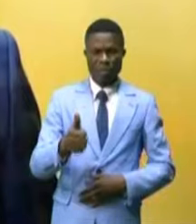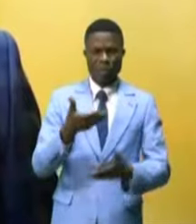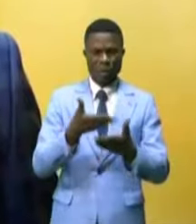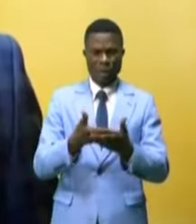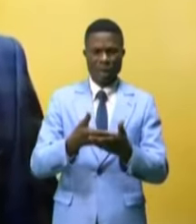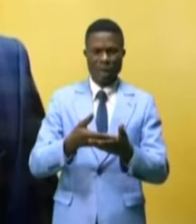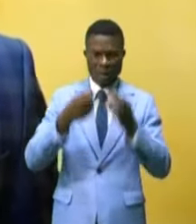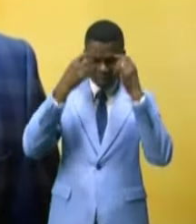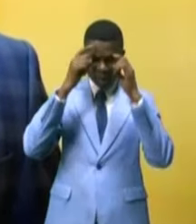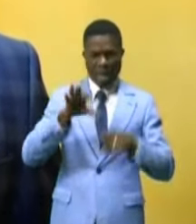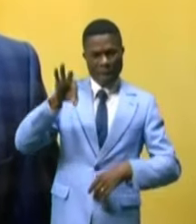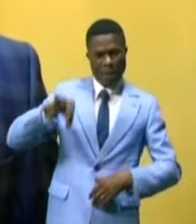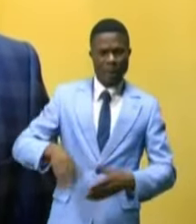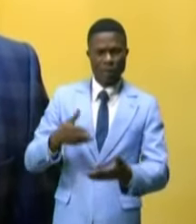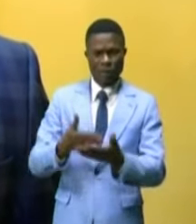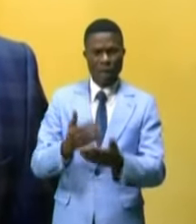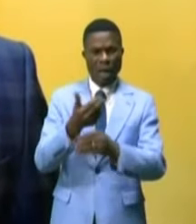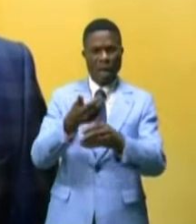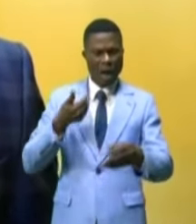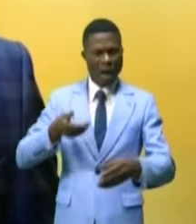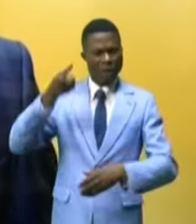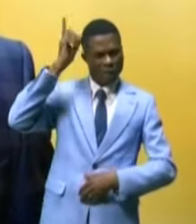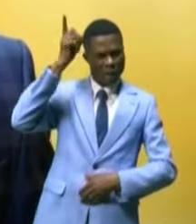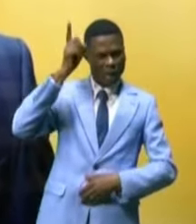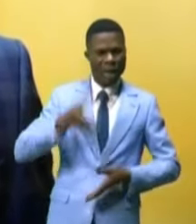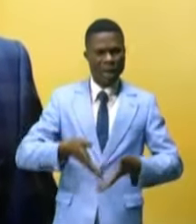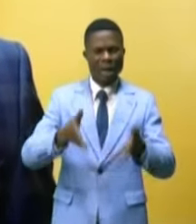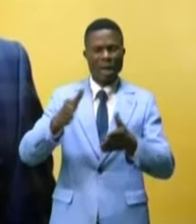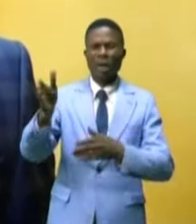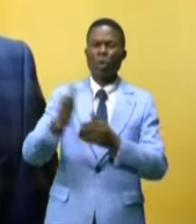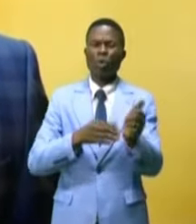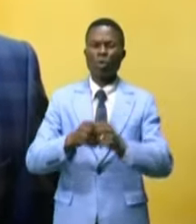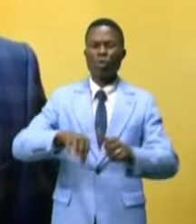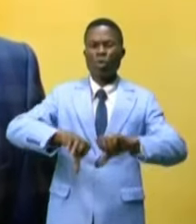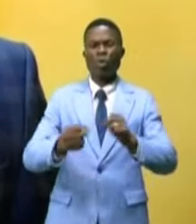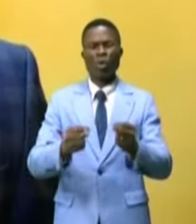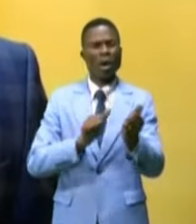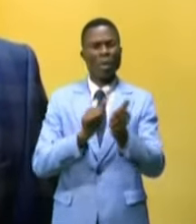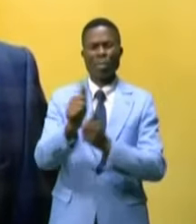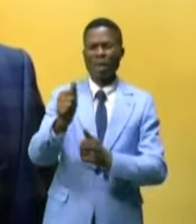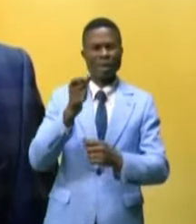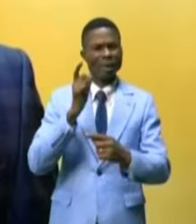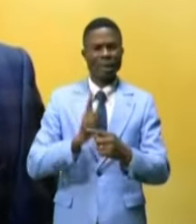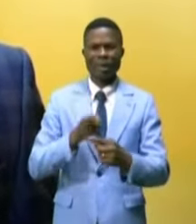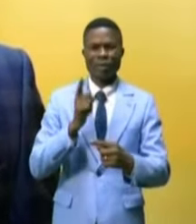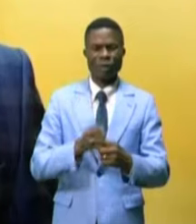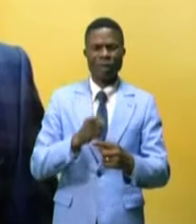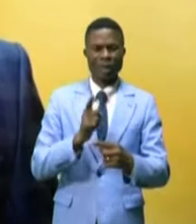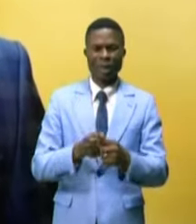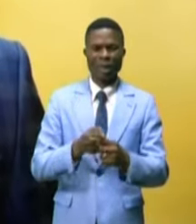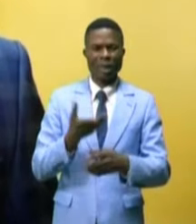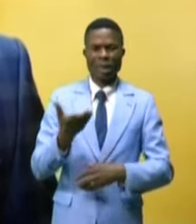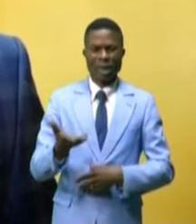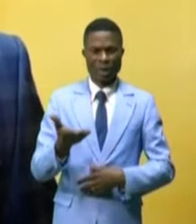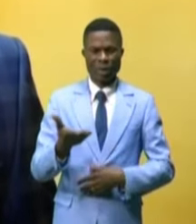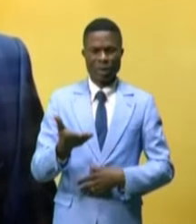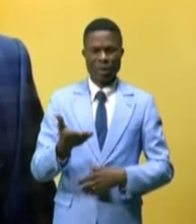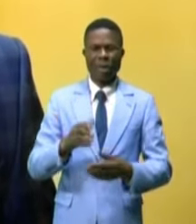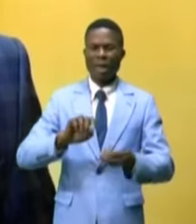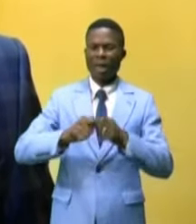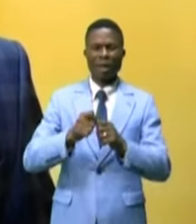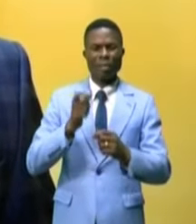apport. Avant, la route pouvait se détériorer et on ne pouvait pas avoir la possibilité de